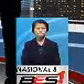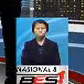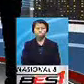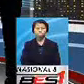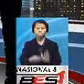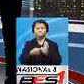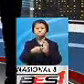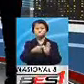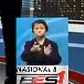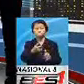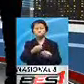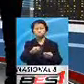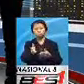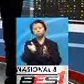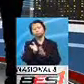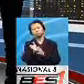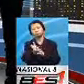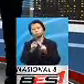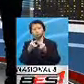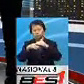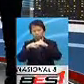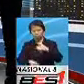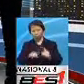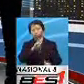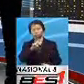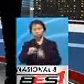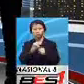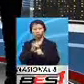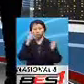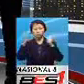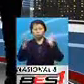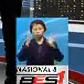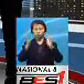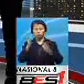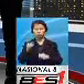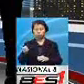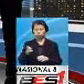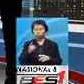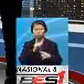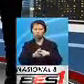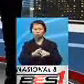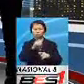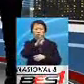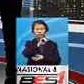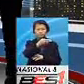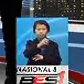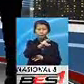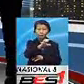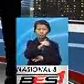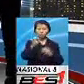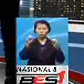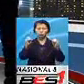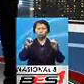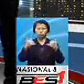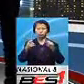Persembahan yang boleh diberi sedikit pujian. Skuad bawah 22 tahun Malaysia kendalian Frank BernharDt mengikat Bahrain 0-0 dalam aksi